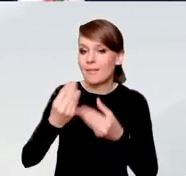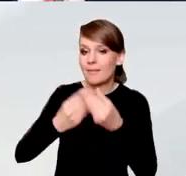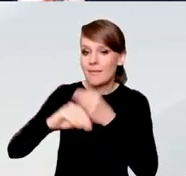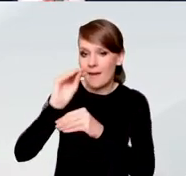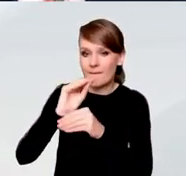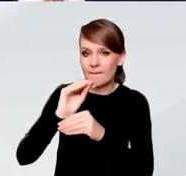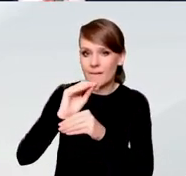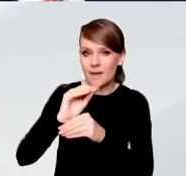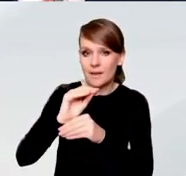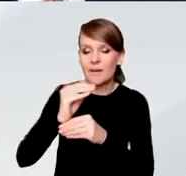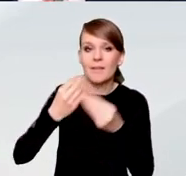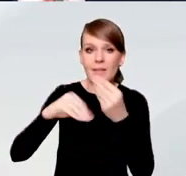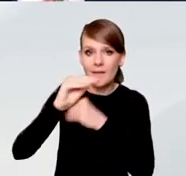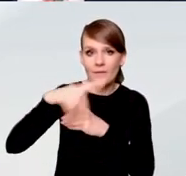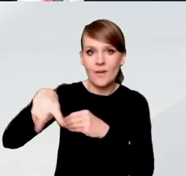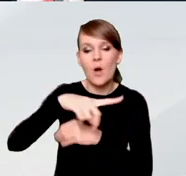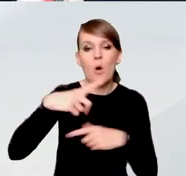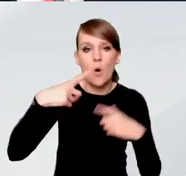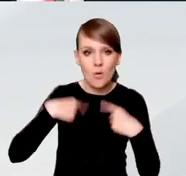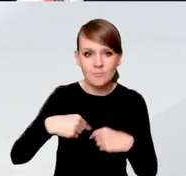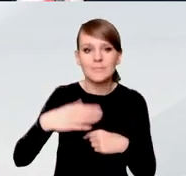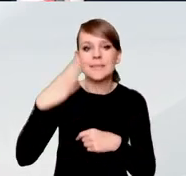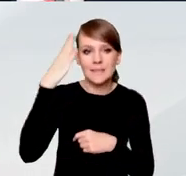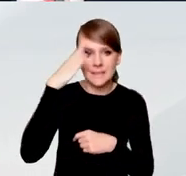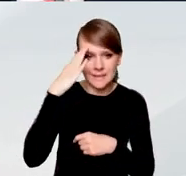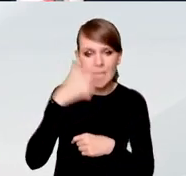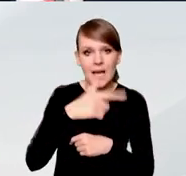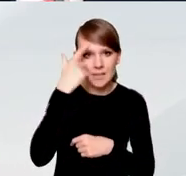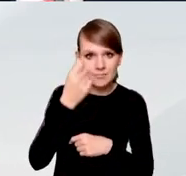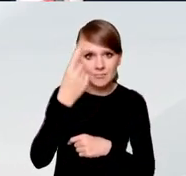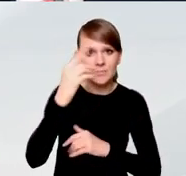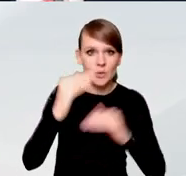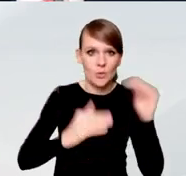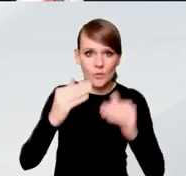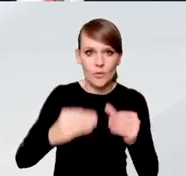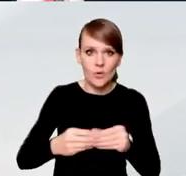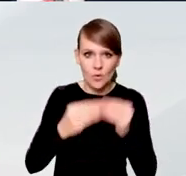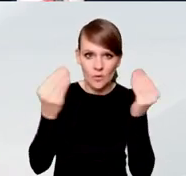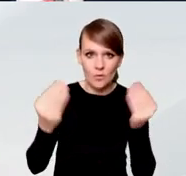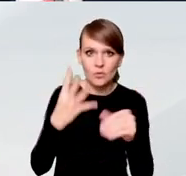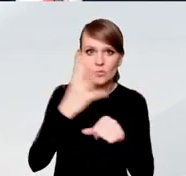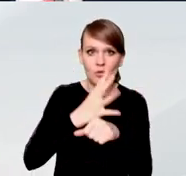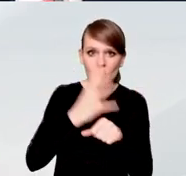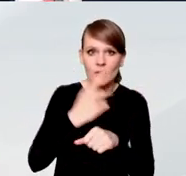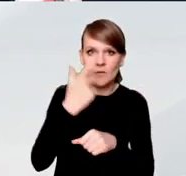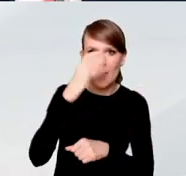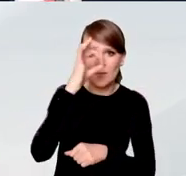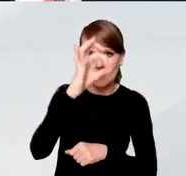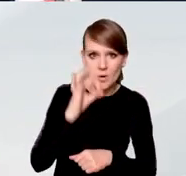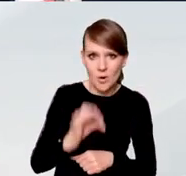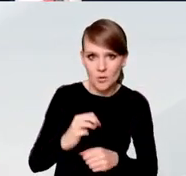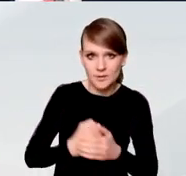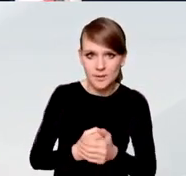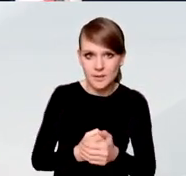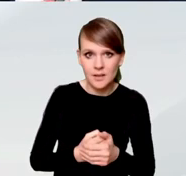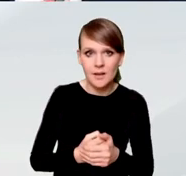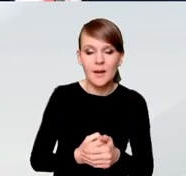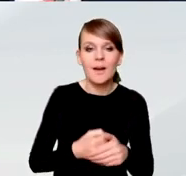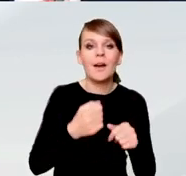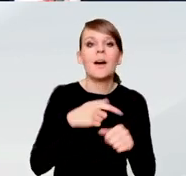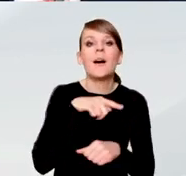Największa grupa respondentów znała koncepcję zrównoważonego rozwoju, 42%. Po